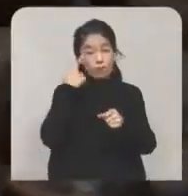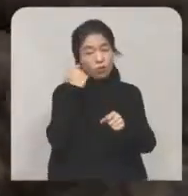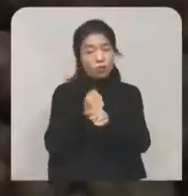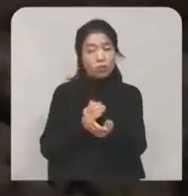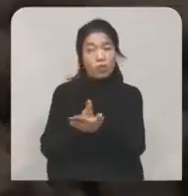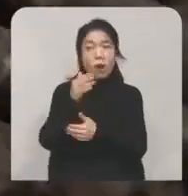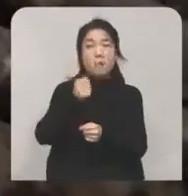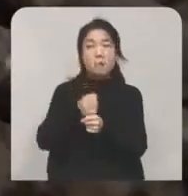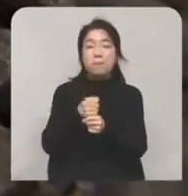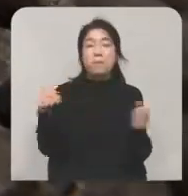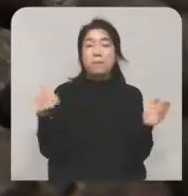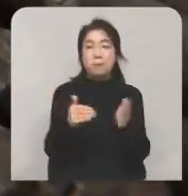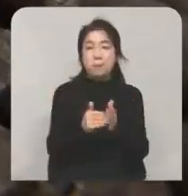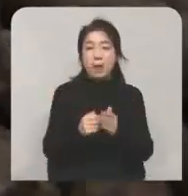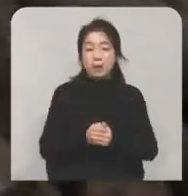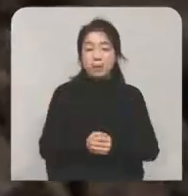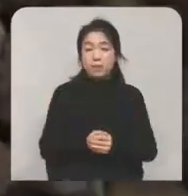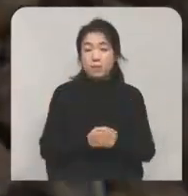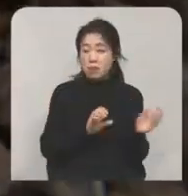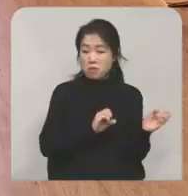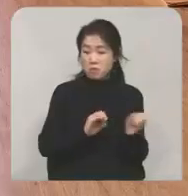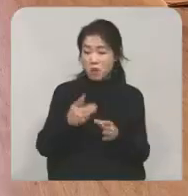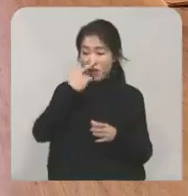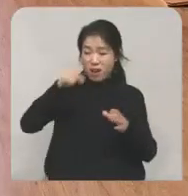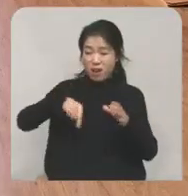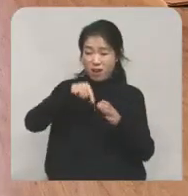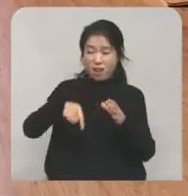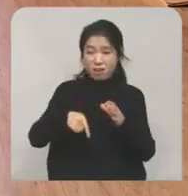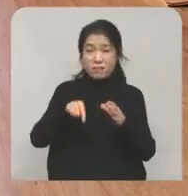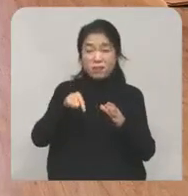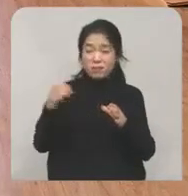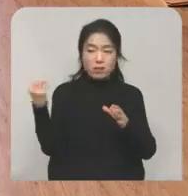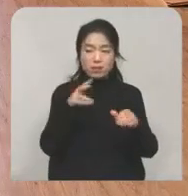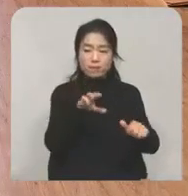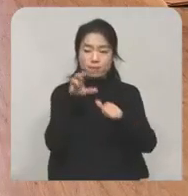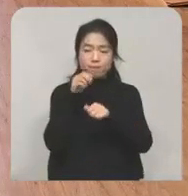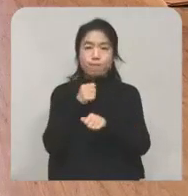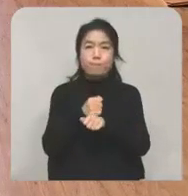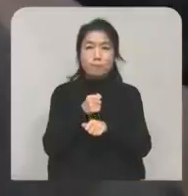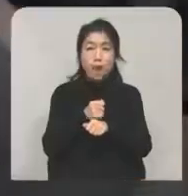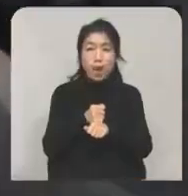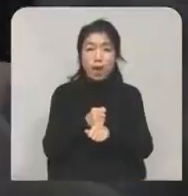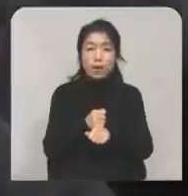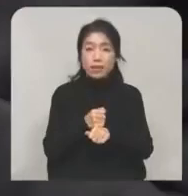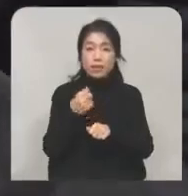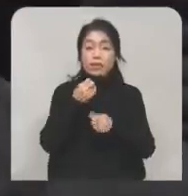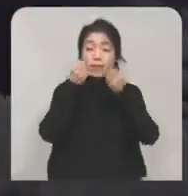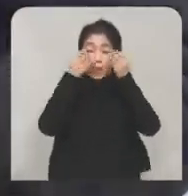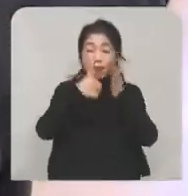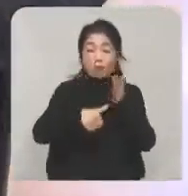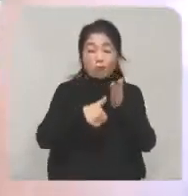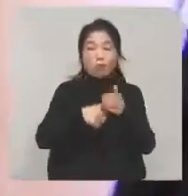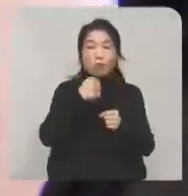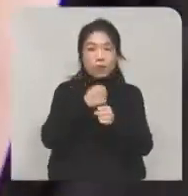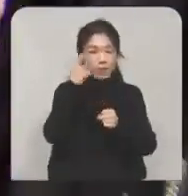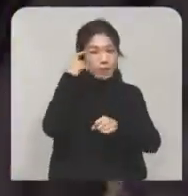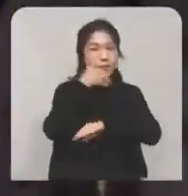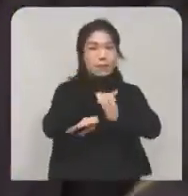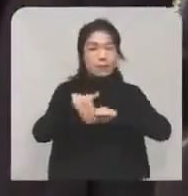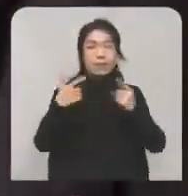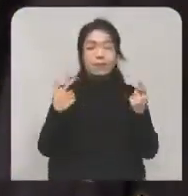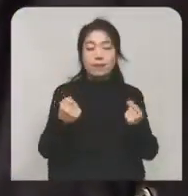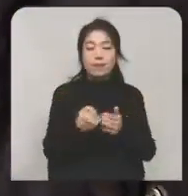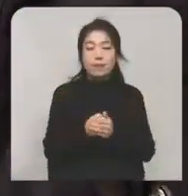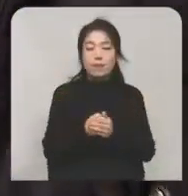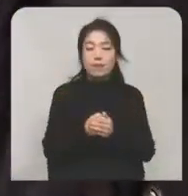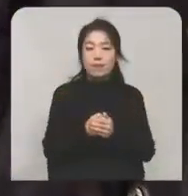생산되었습니다 버려지는 커피 찌꺼기를 재활용해 새로운 부가가치를 창출하려는 시도입니다 커피